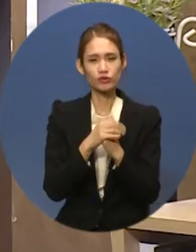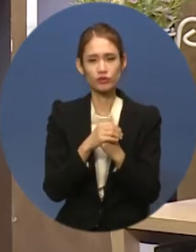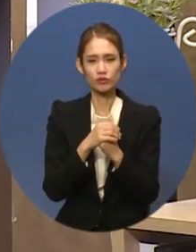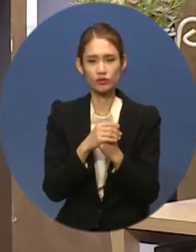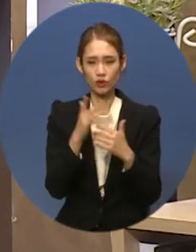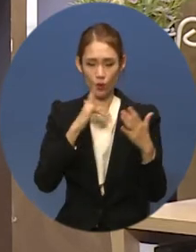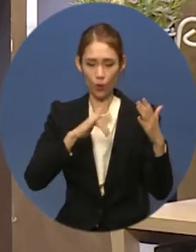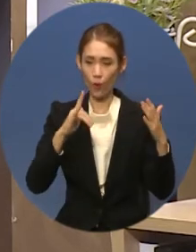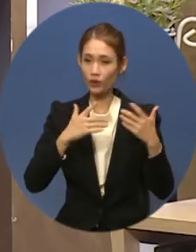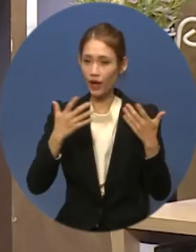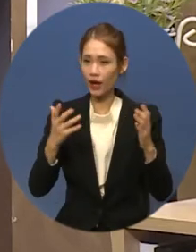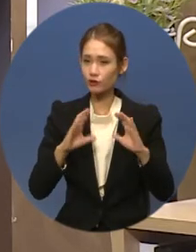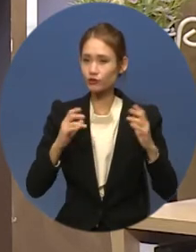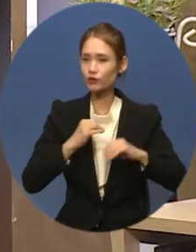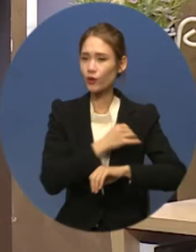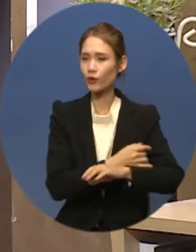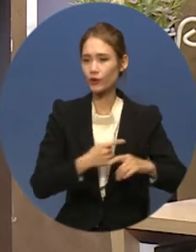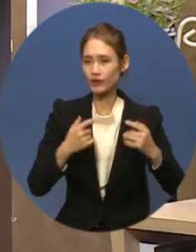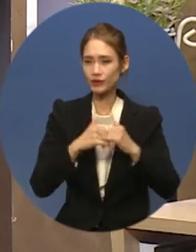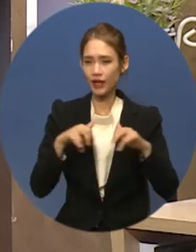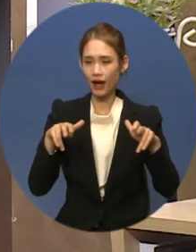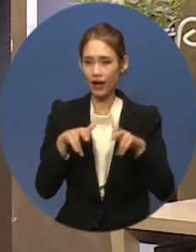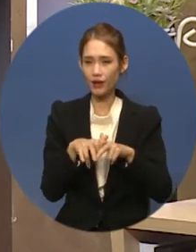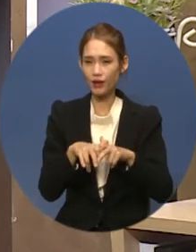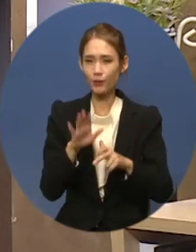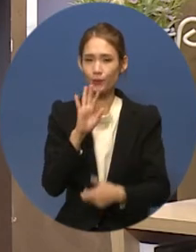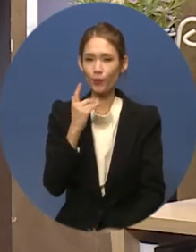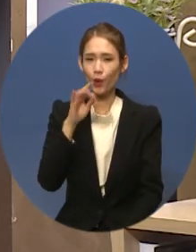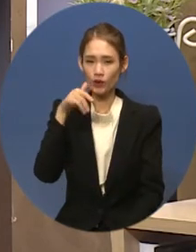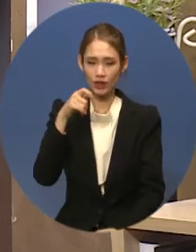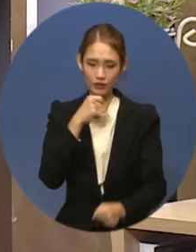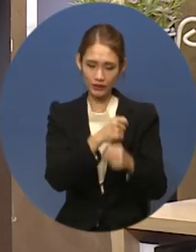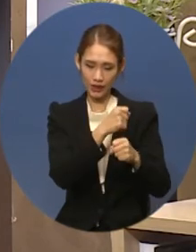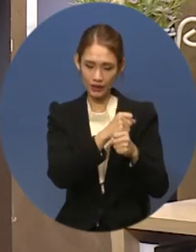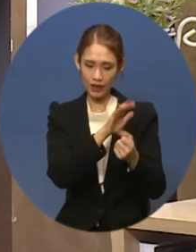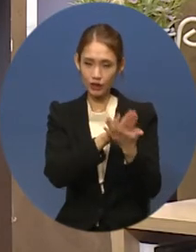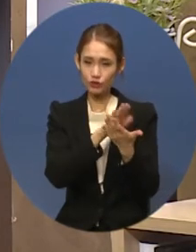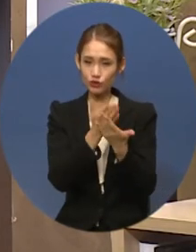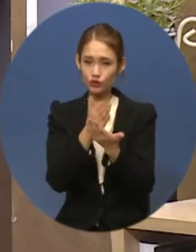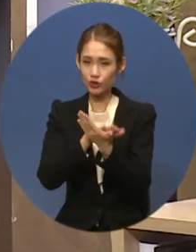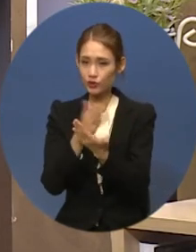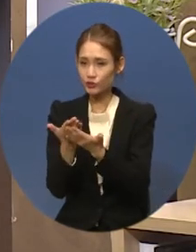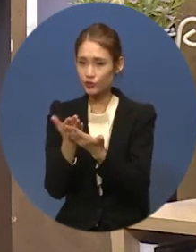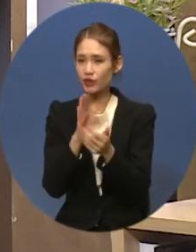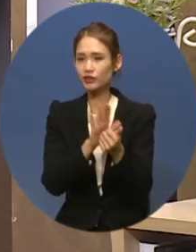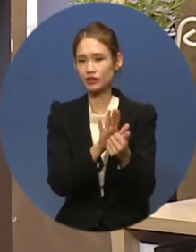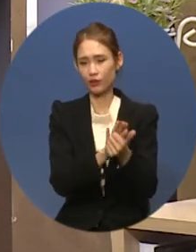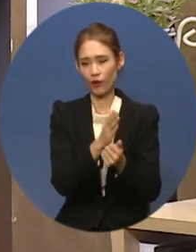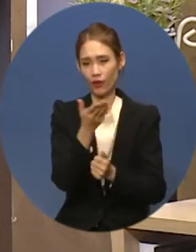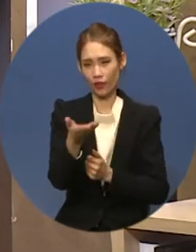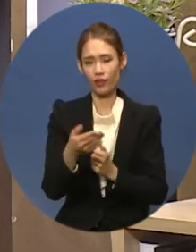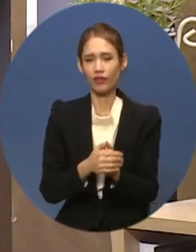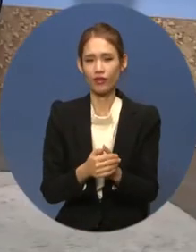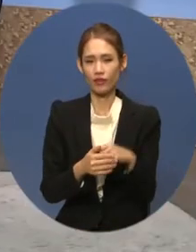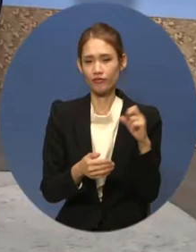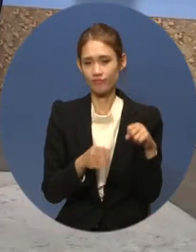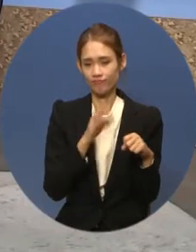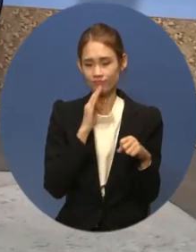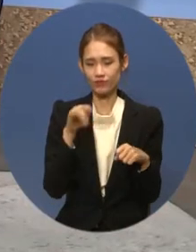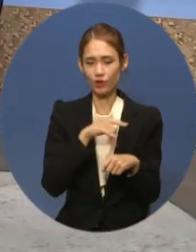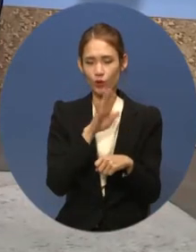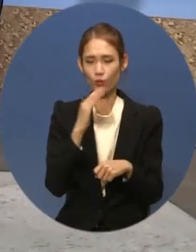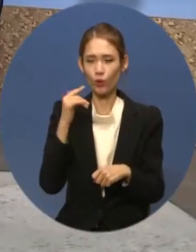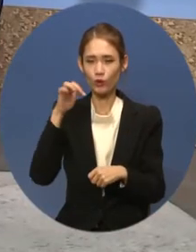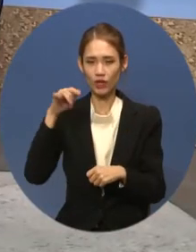공단에서는 국가유공자와 장애인의 보장구 제작과 소리 회도 지원을 하고 계시더라구요 아마 저희